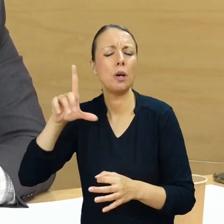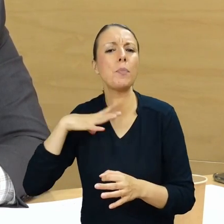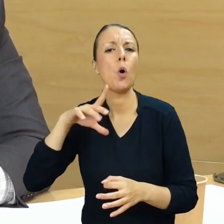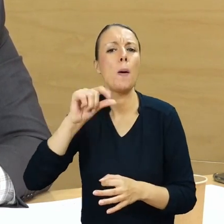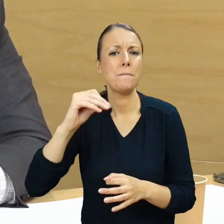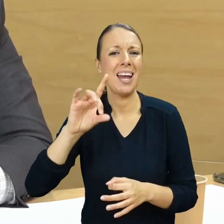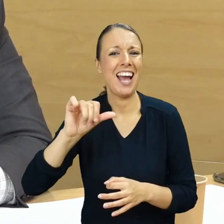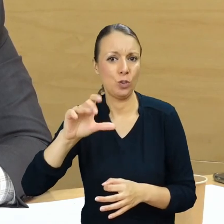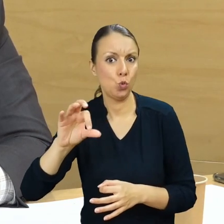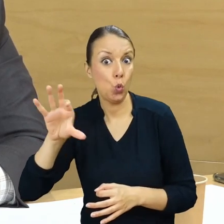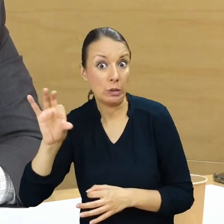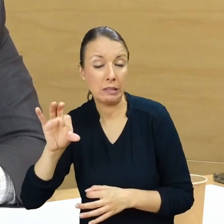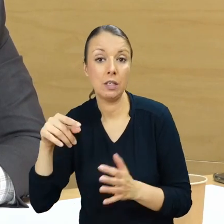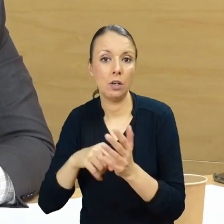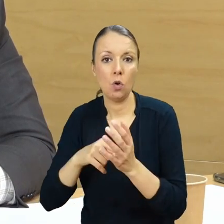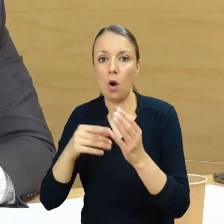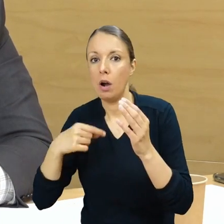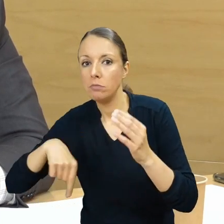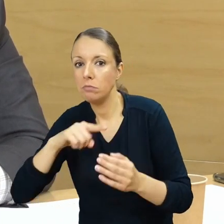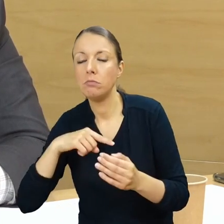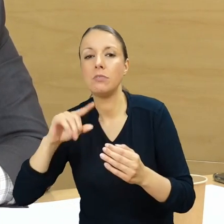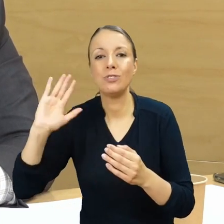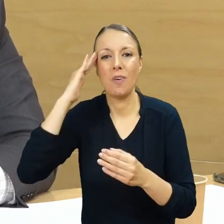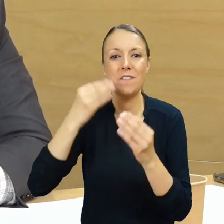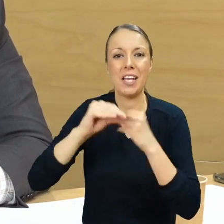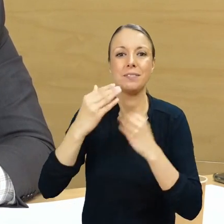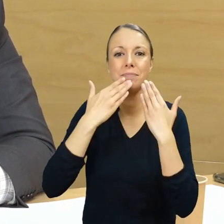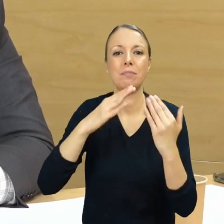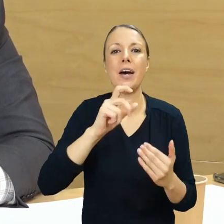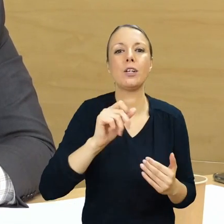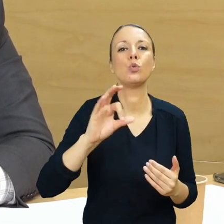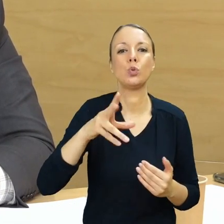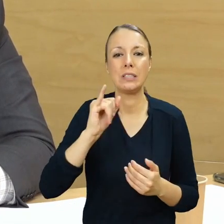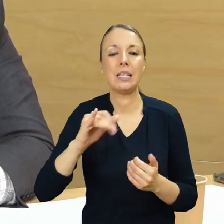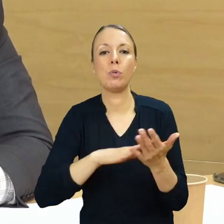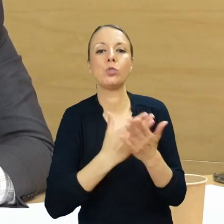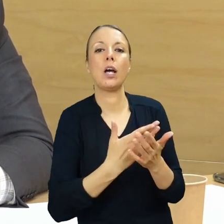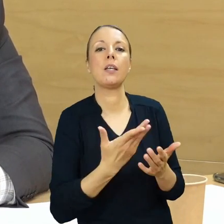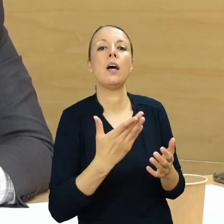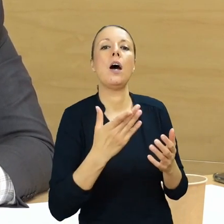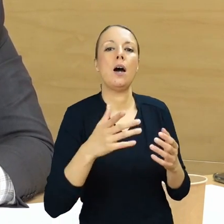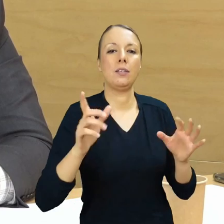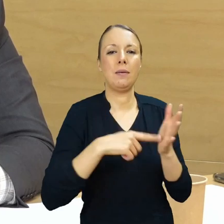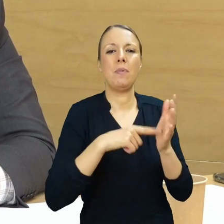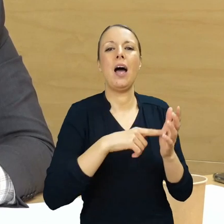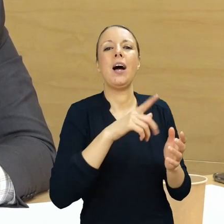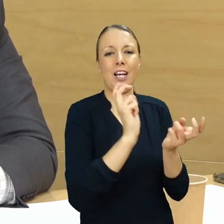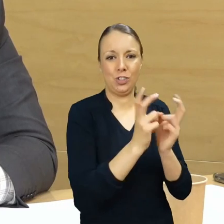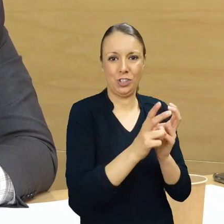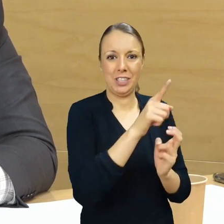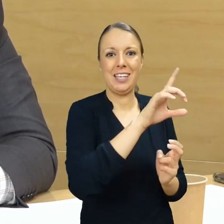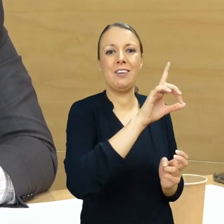się w konferencję Marka Suskiego w Sejmie albo wywiad prezesa Kaczyńskiego w Gapolu, niż wnosząc po prostu wniosek o dostęp do